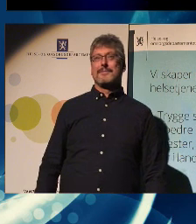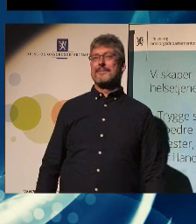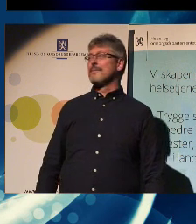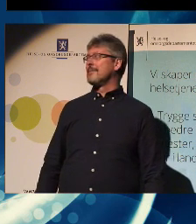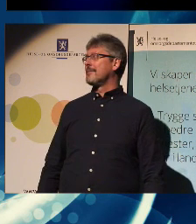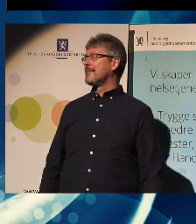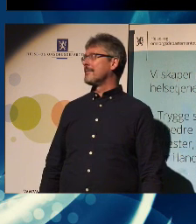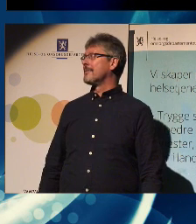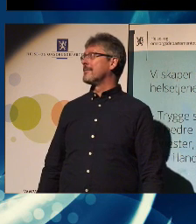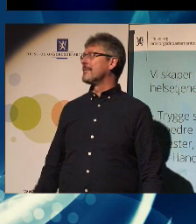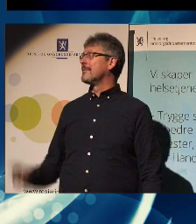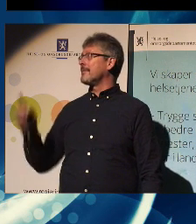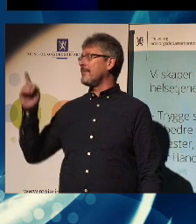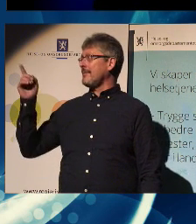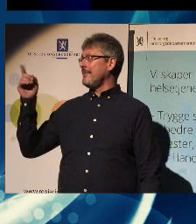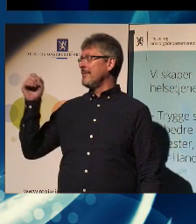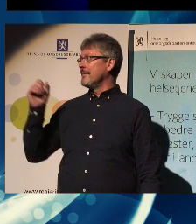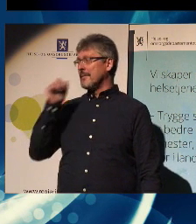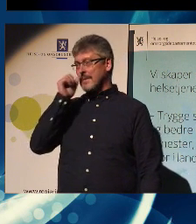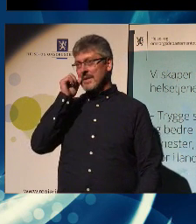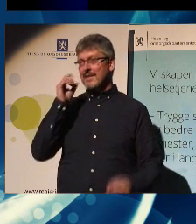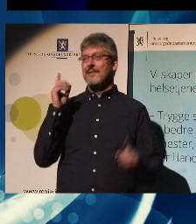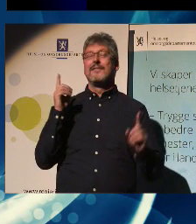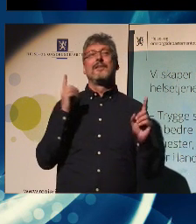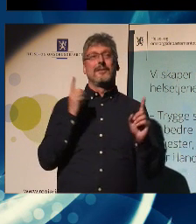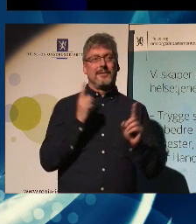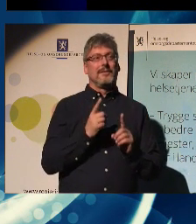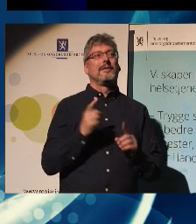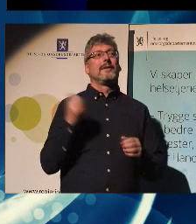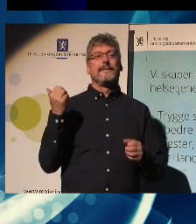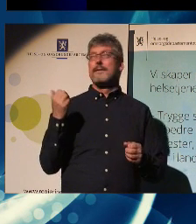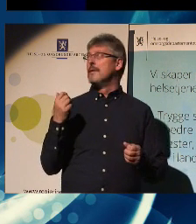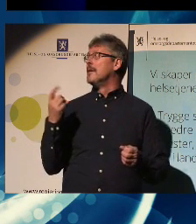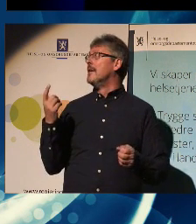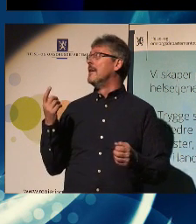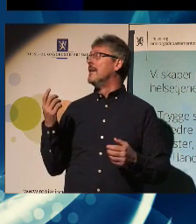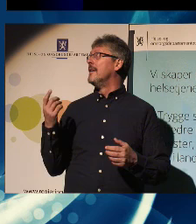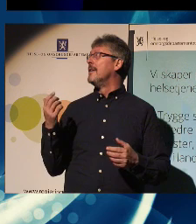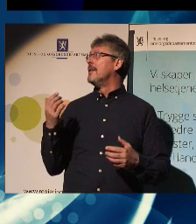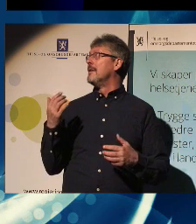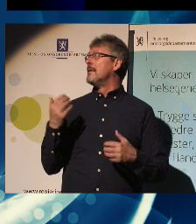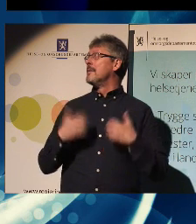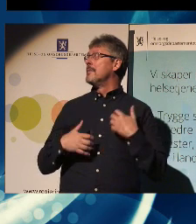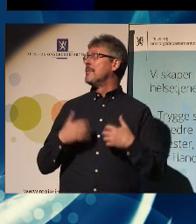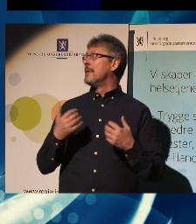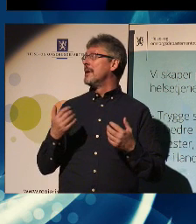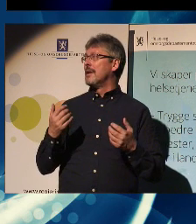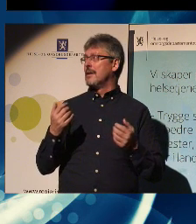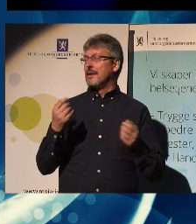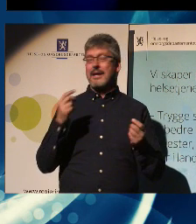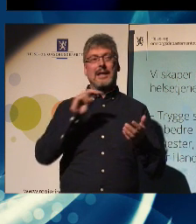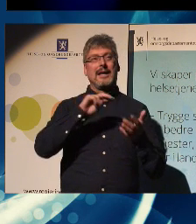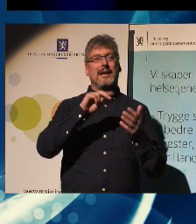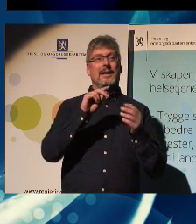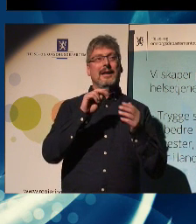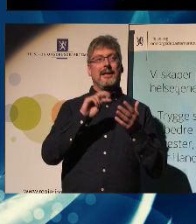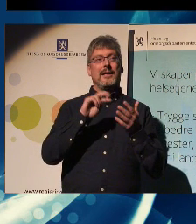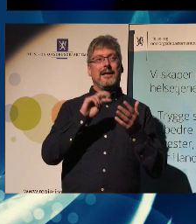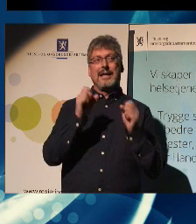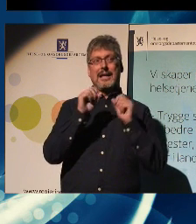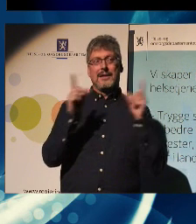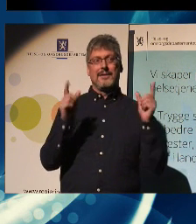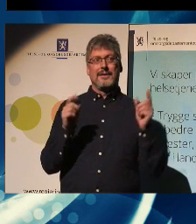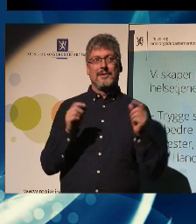for det nødvendig med faktisk sterkere nasjonal styring. Det mitt mantra i dag.